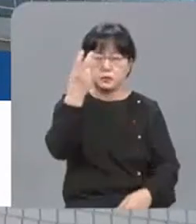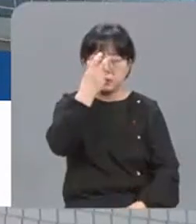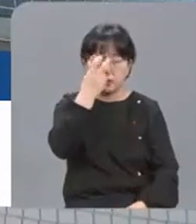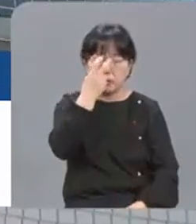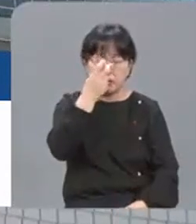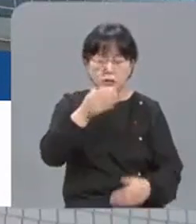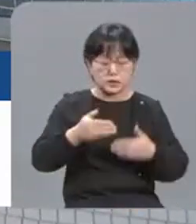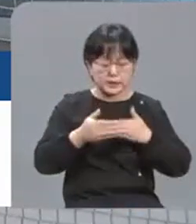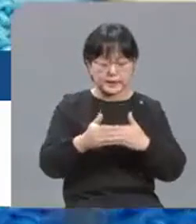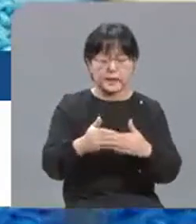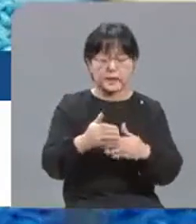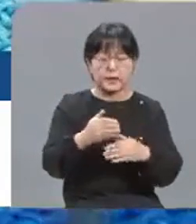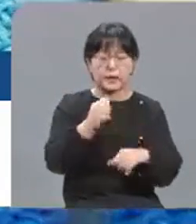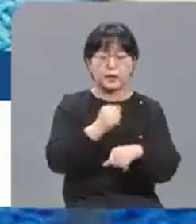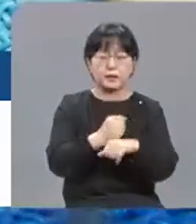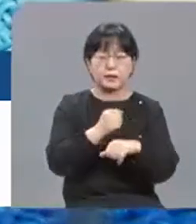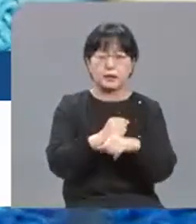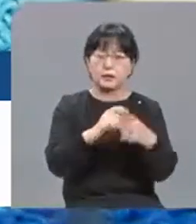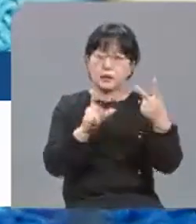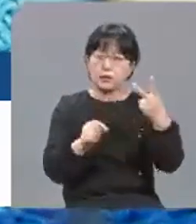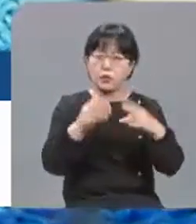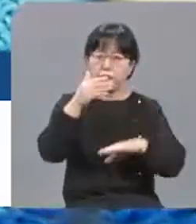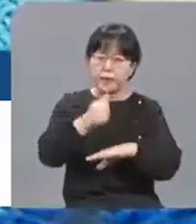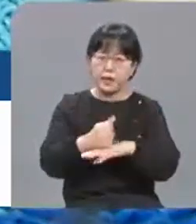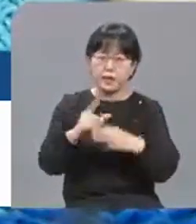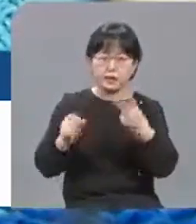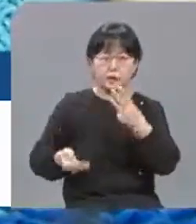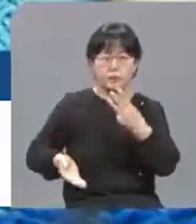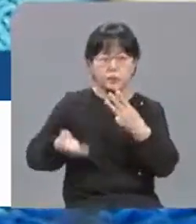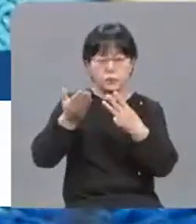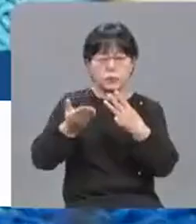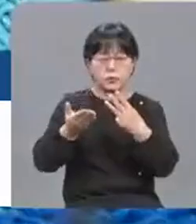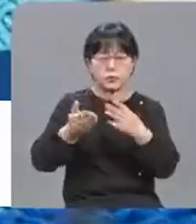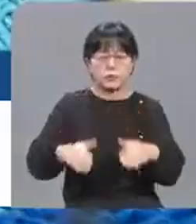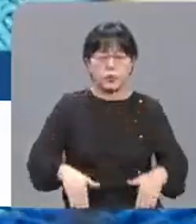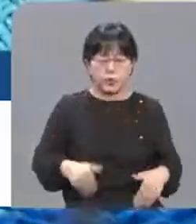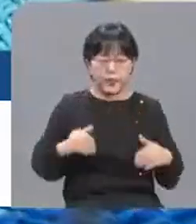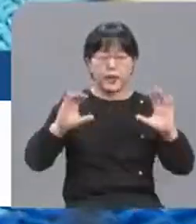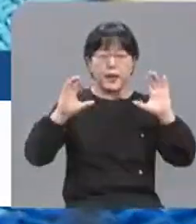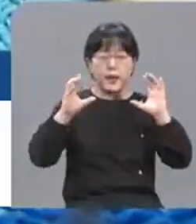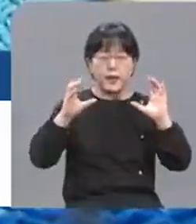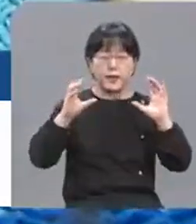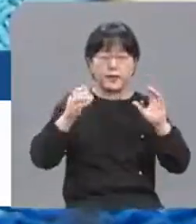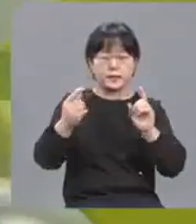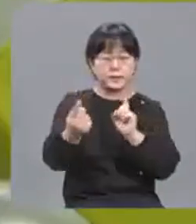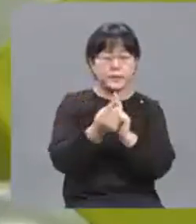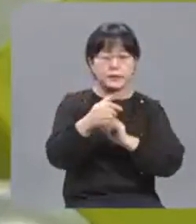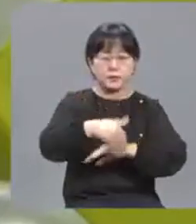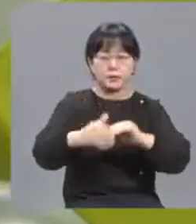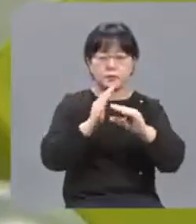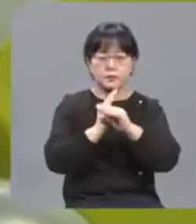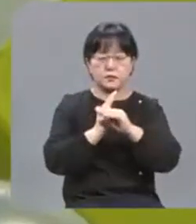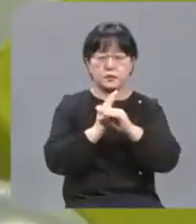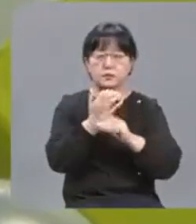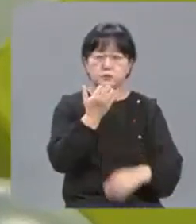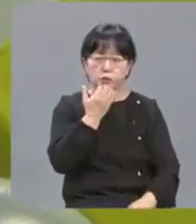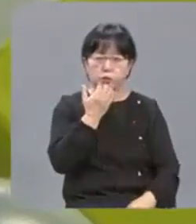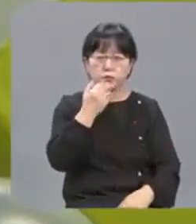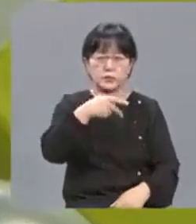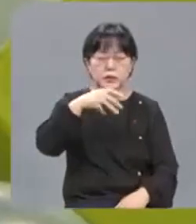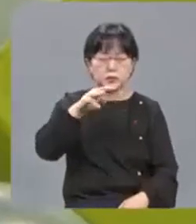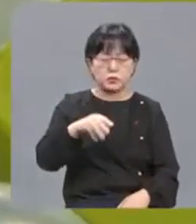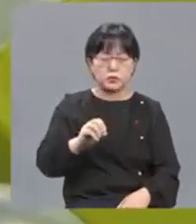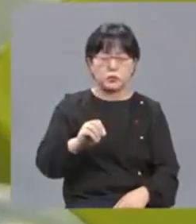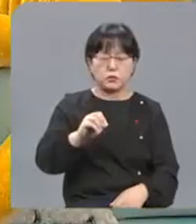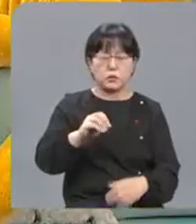검사 과정을 거쳐서 2월 말이나 3월 초 따뜻한 봄에 아이들을 맞이할 계획입니다. 서울이나 세종,